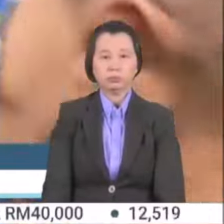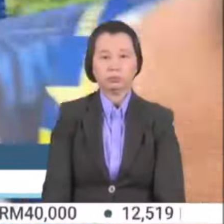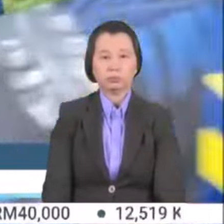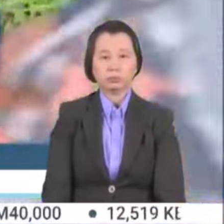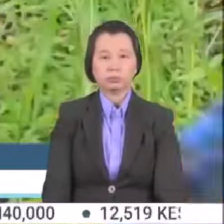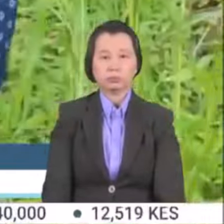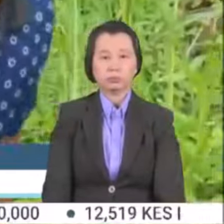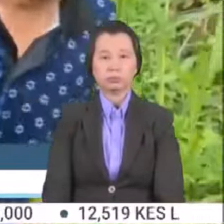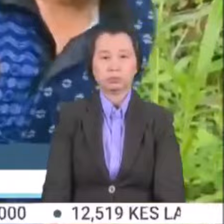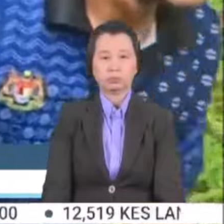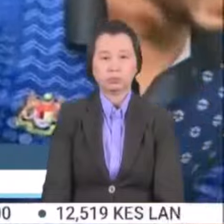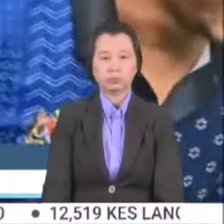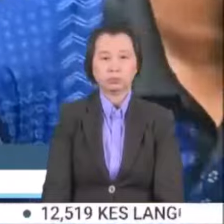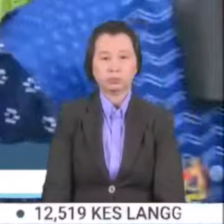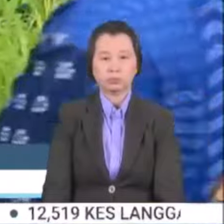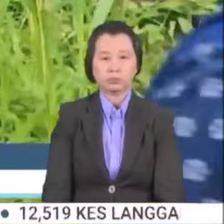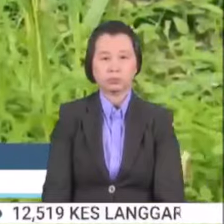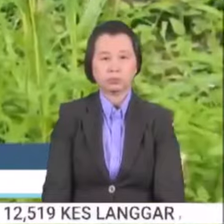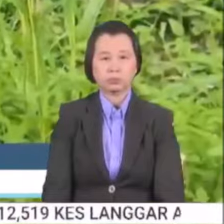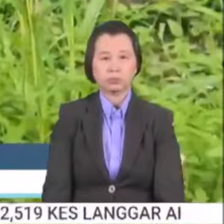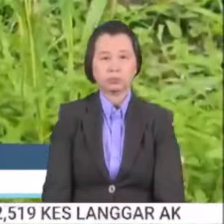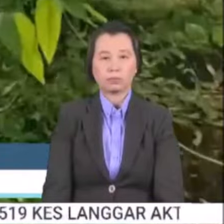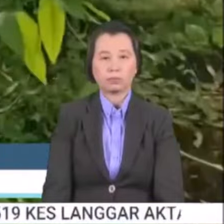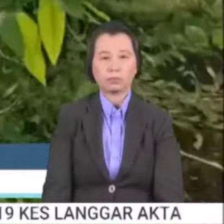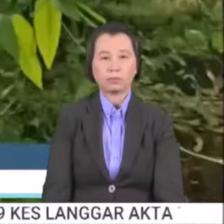Allahu Akbar.